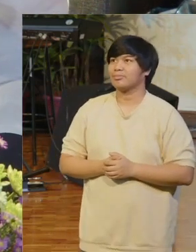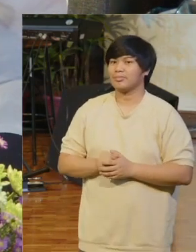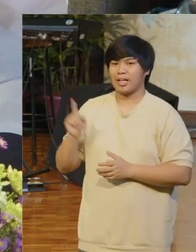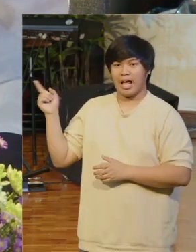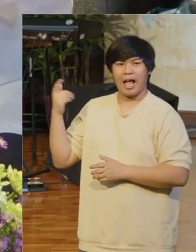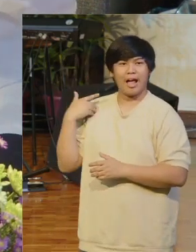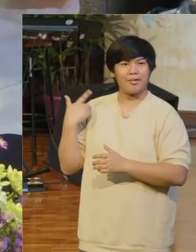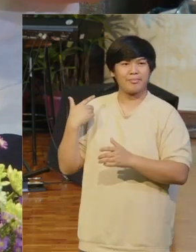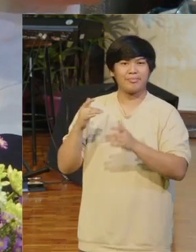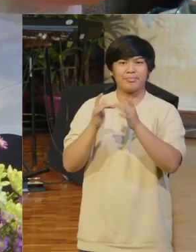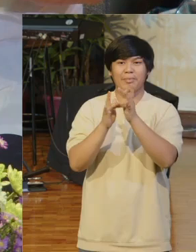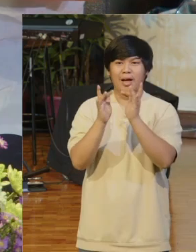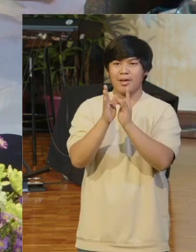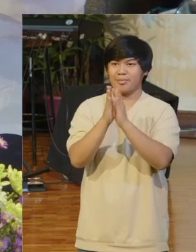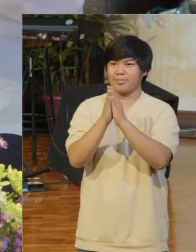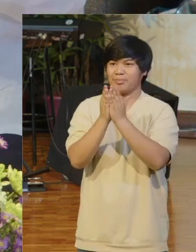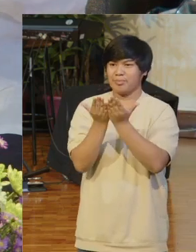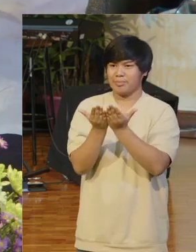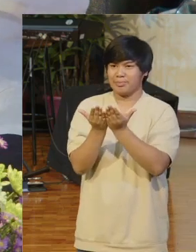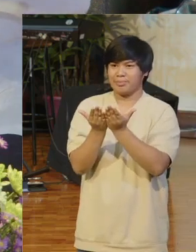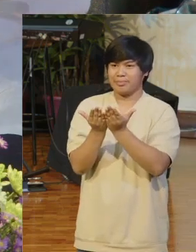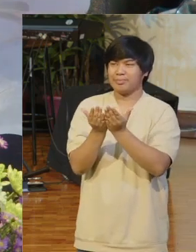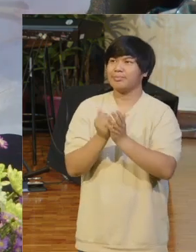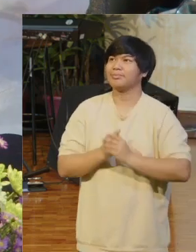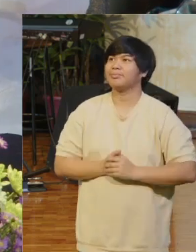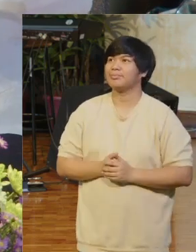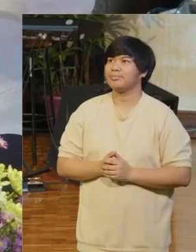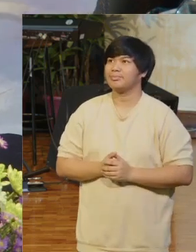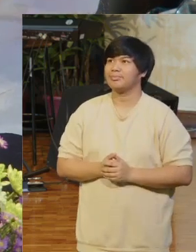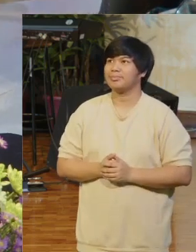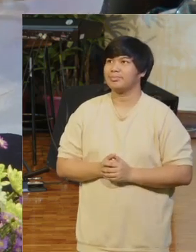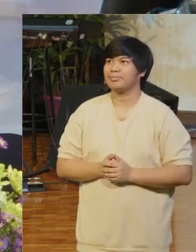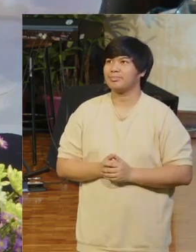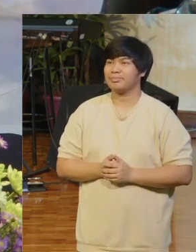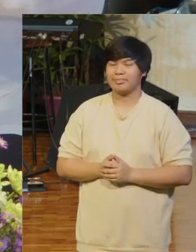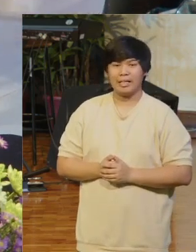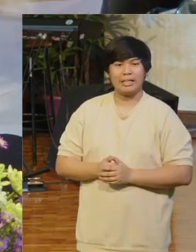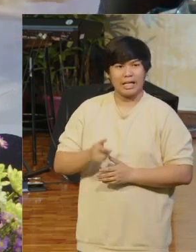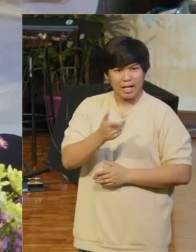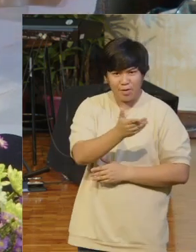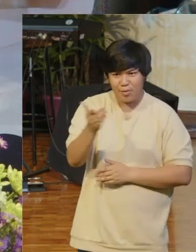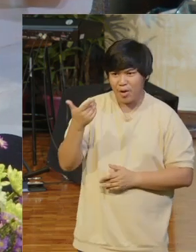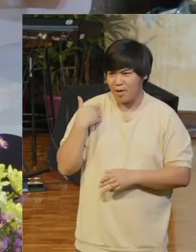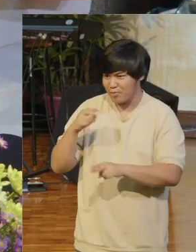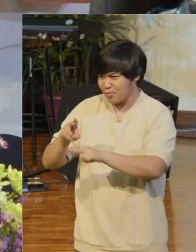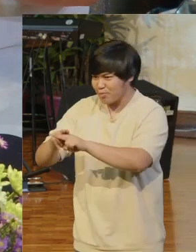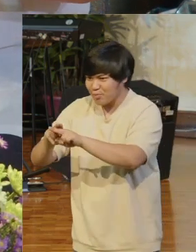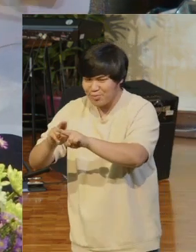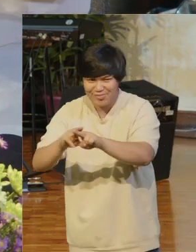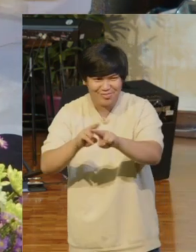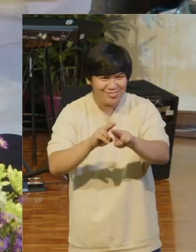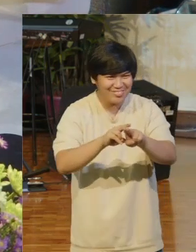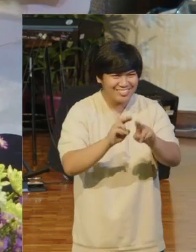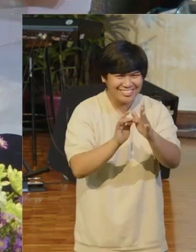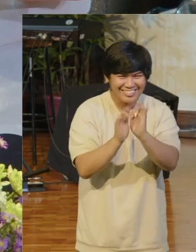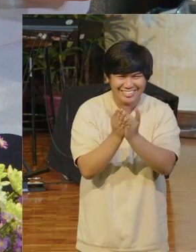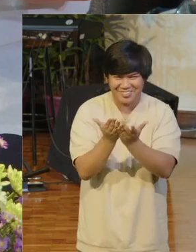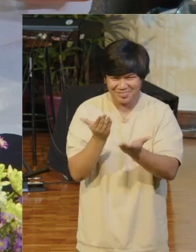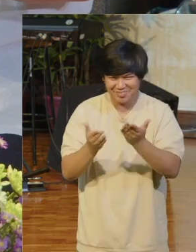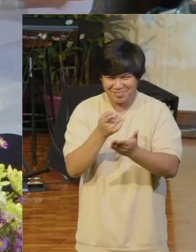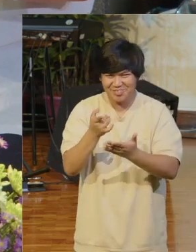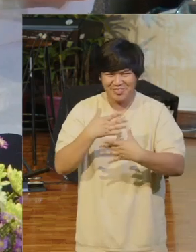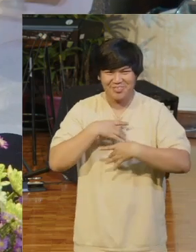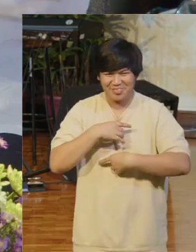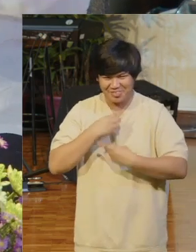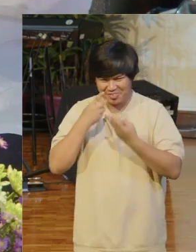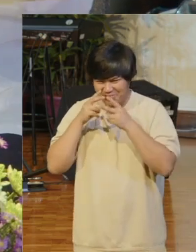akong Biblia dito. Alam nyo, meron din kayong Biblia dyan. Baka gusto nyong buksan. Kasi tinitignan